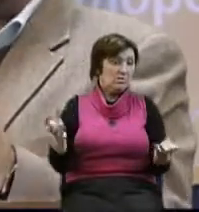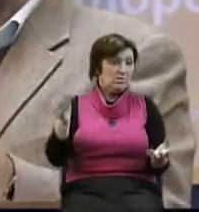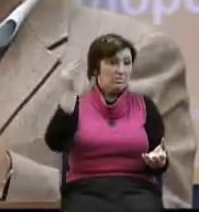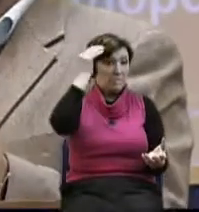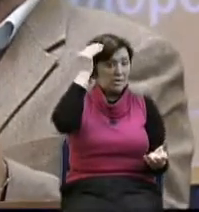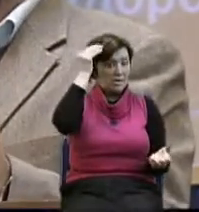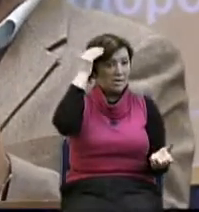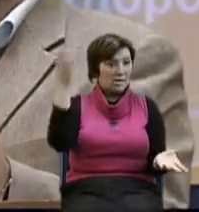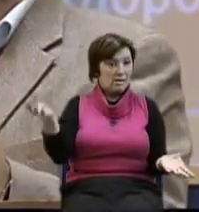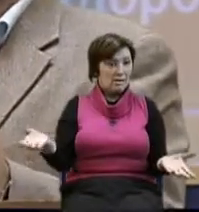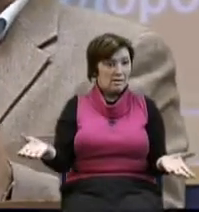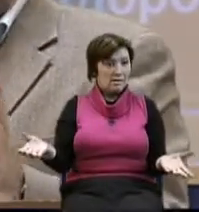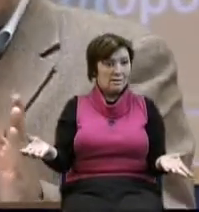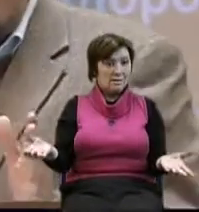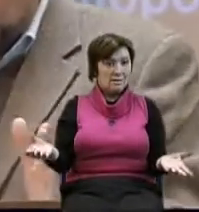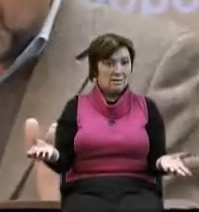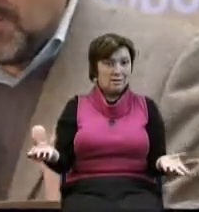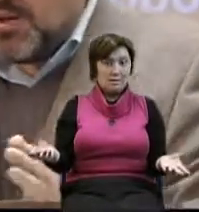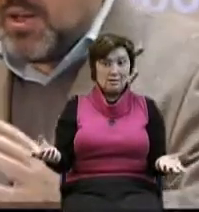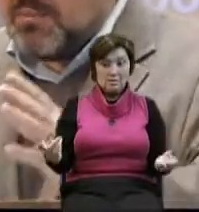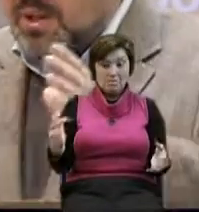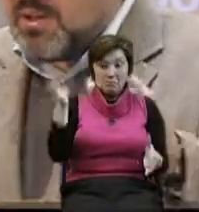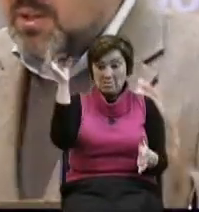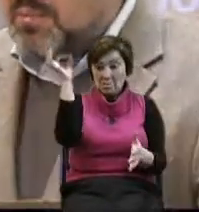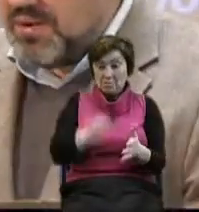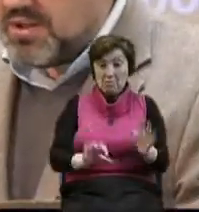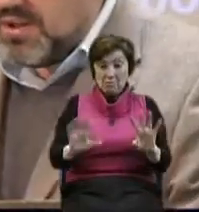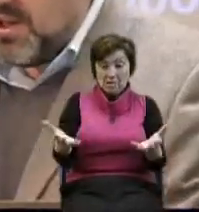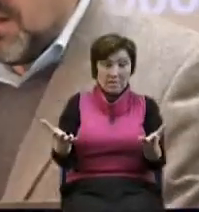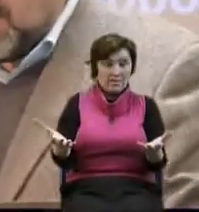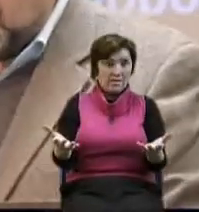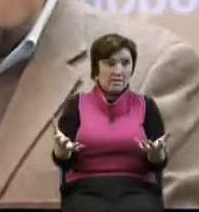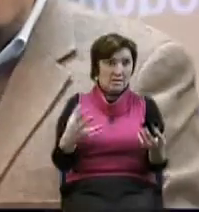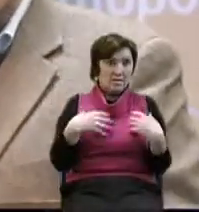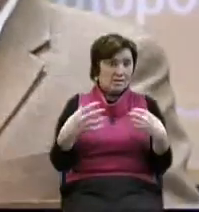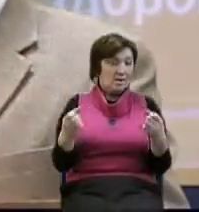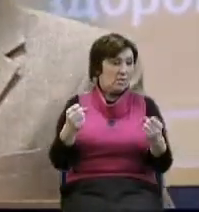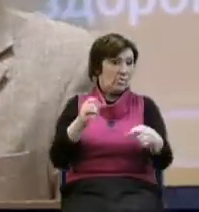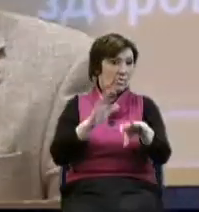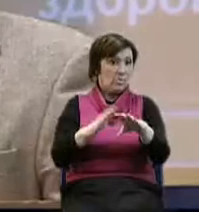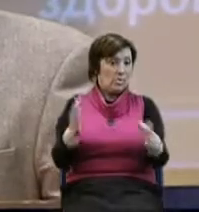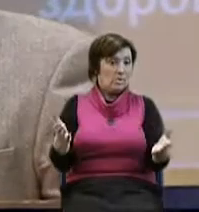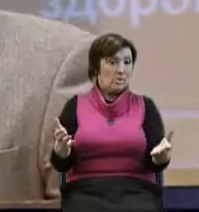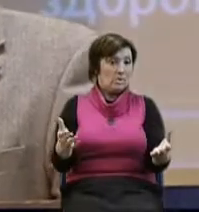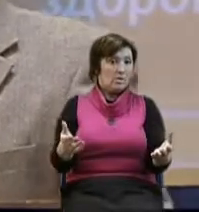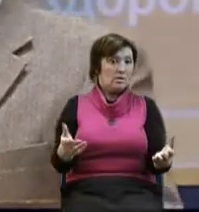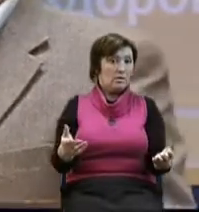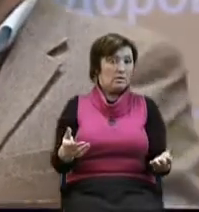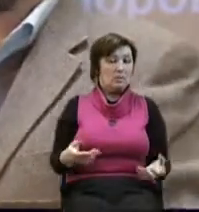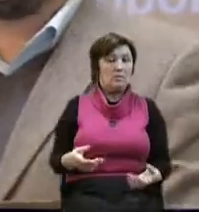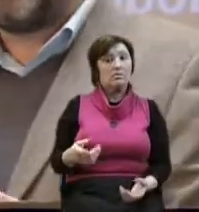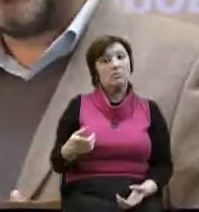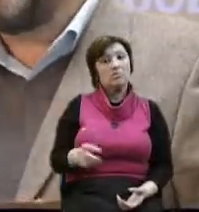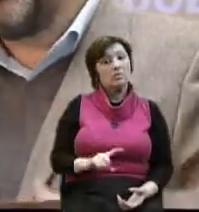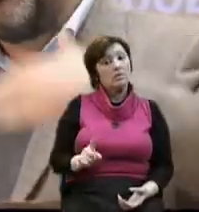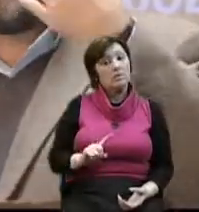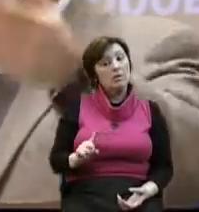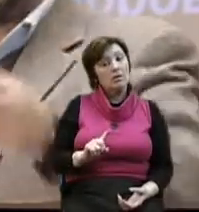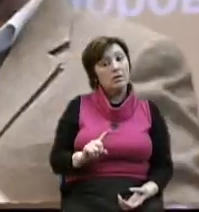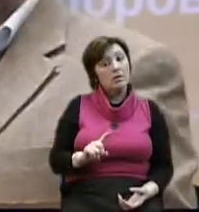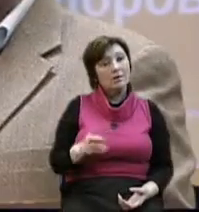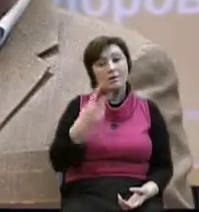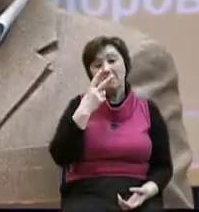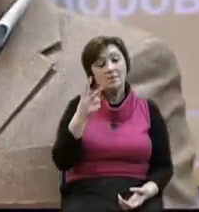это должно было впечатлить. То, чем они были озабочены, и то, на что они прежде всего обратили внимание, не на то, что